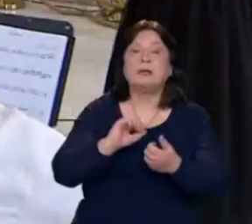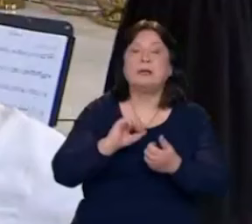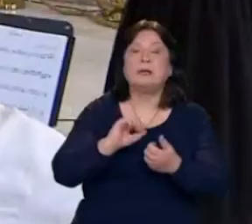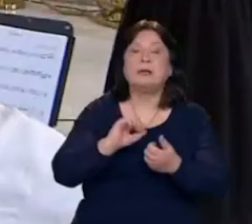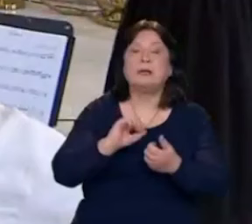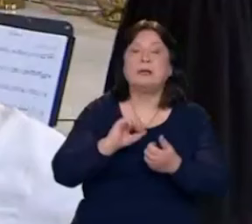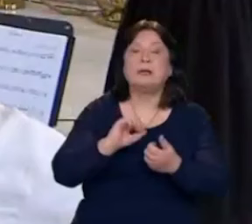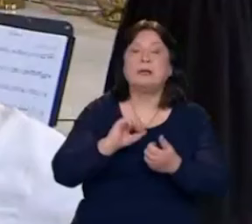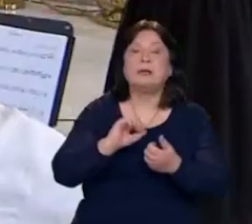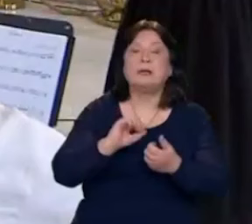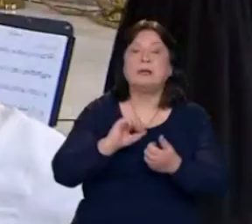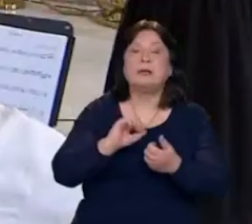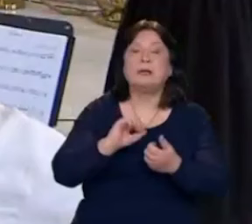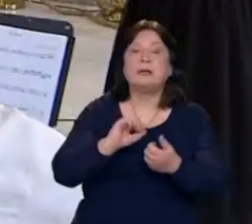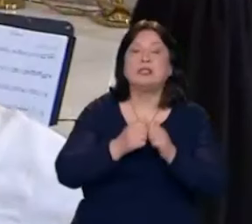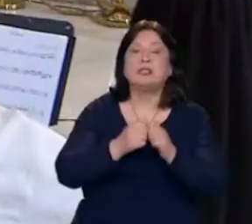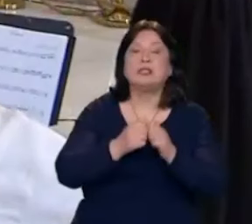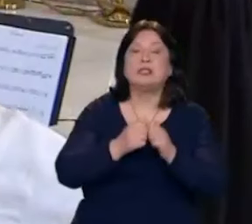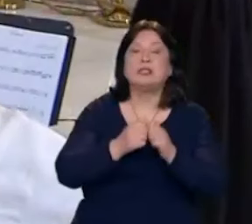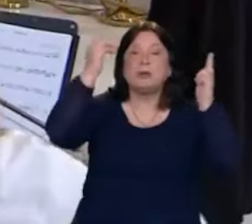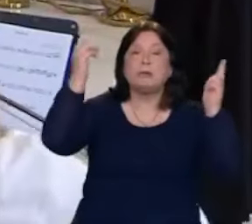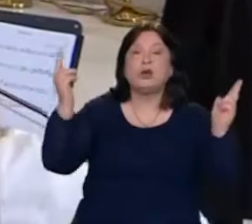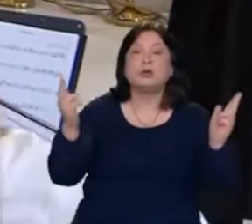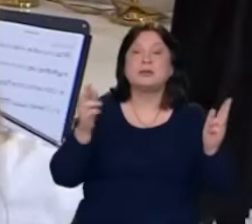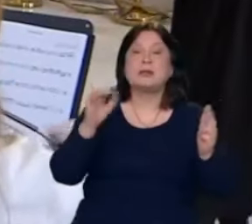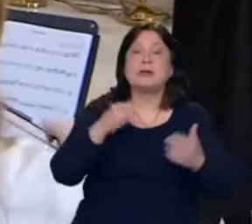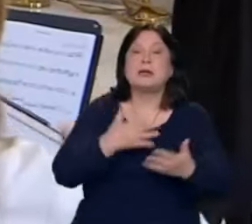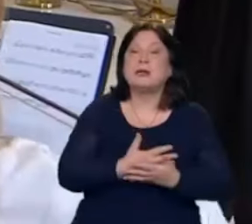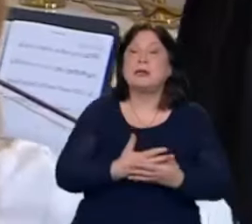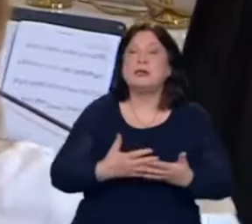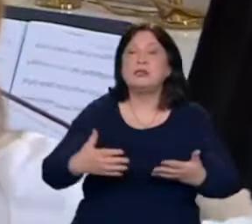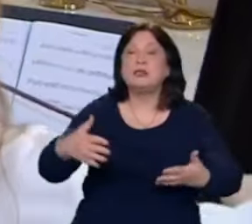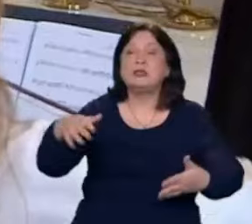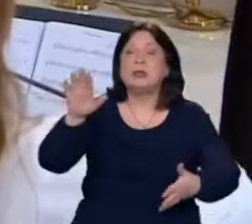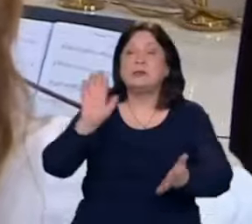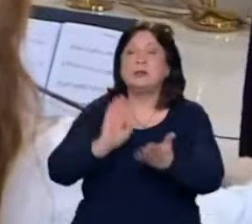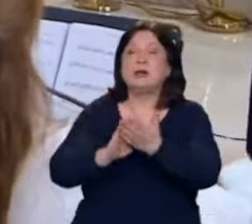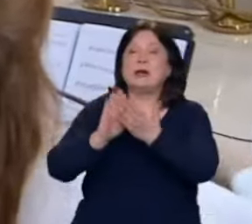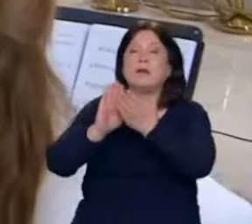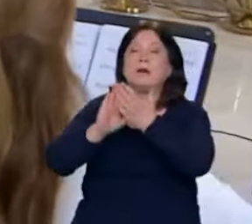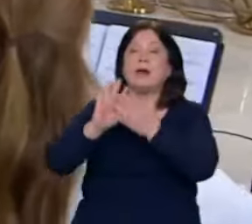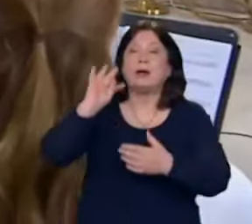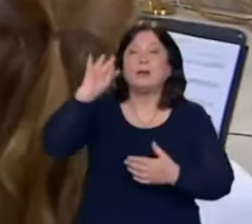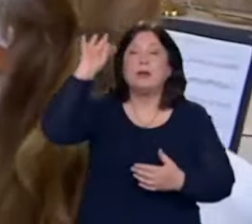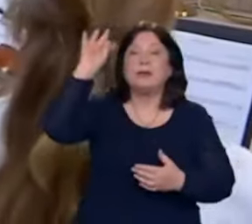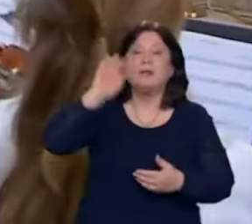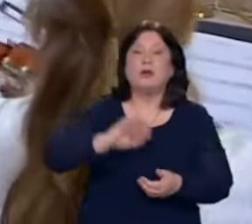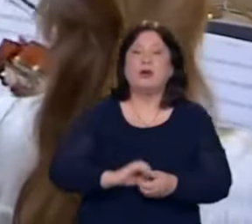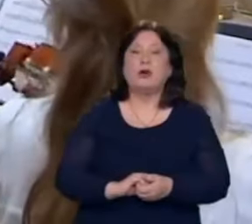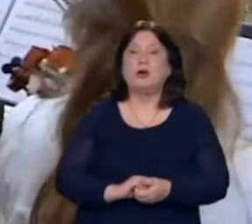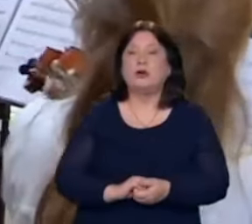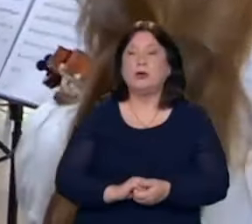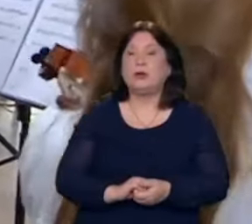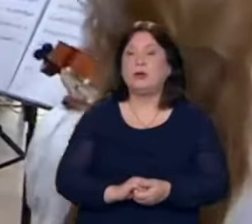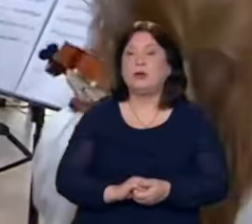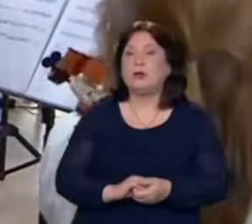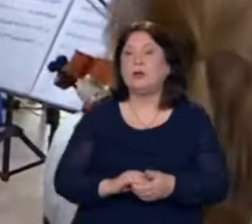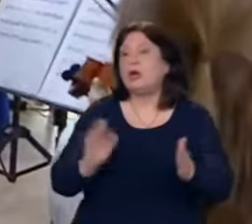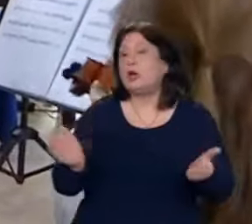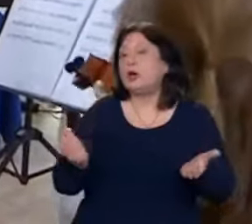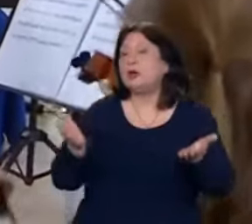Zastępów Pełne są niebiosa i ziemia chwały twojej